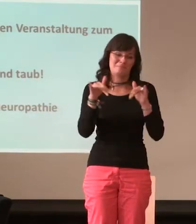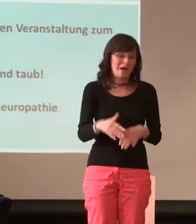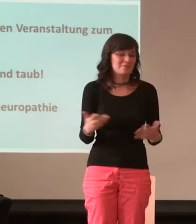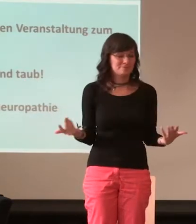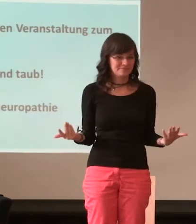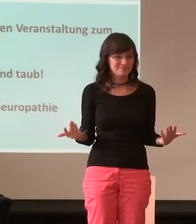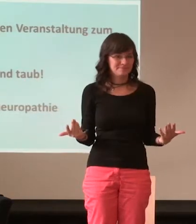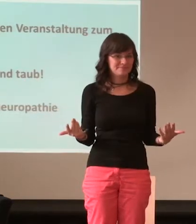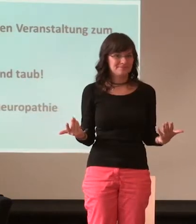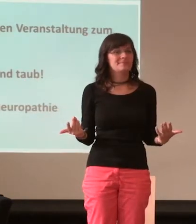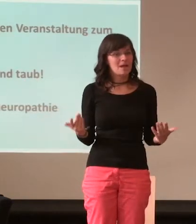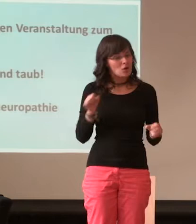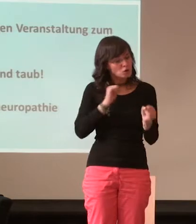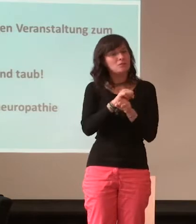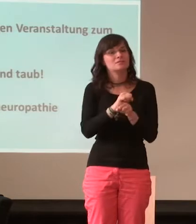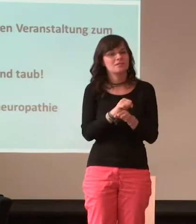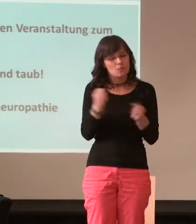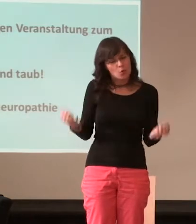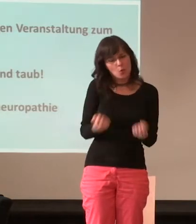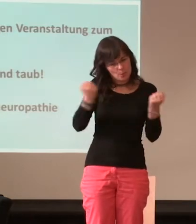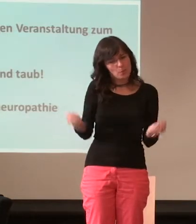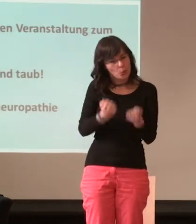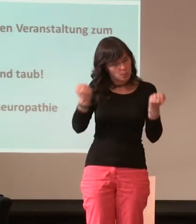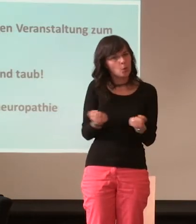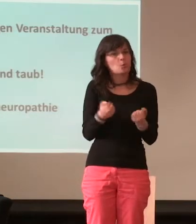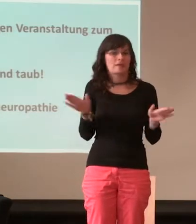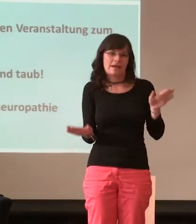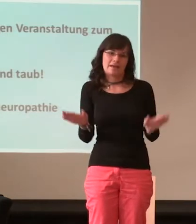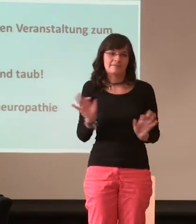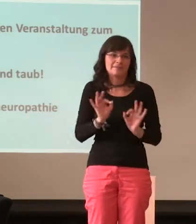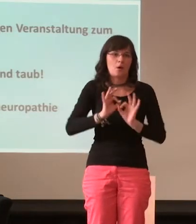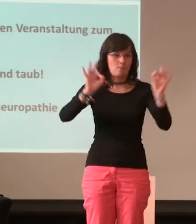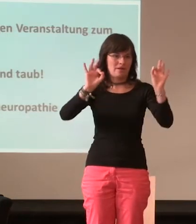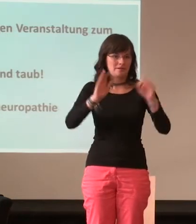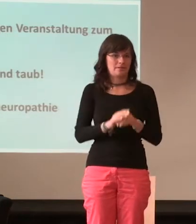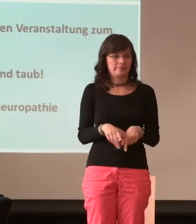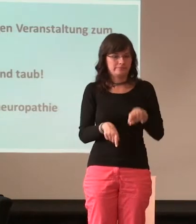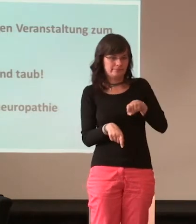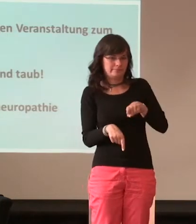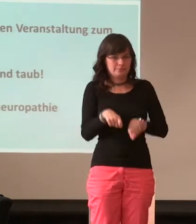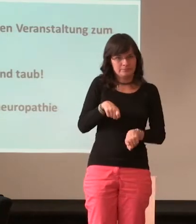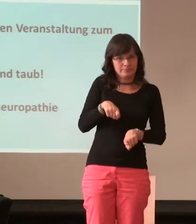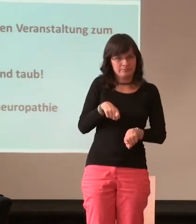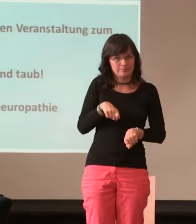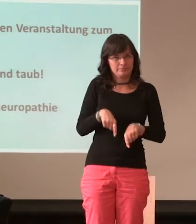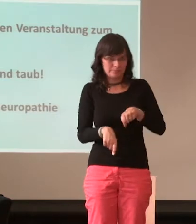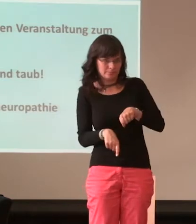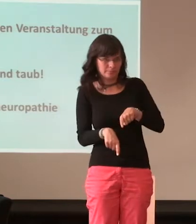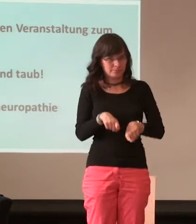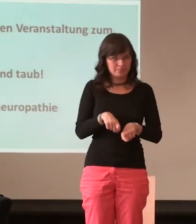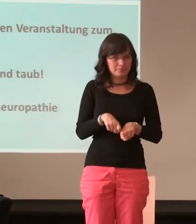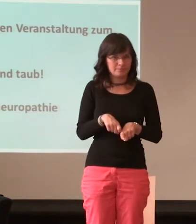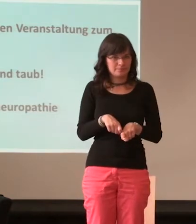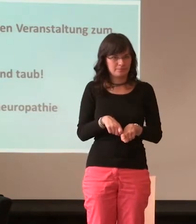man kann das Gleichgewicht durch Üben wieder schulen und dann, was jeder kennt, also Einbeinstand rechts, Einbeinstand links, bitte mit und ohne